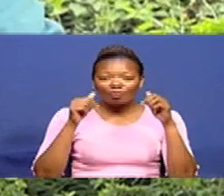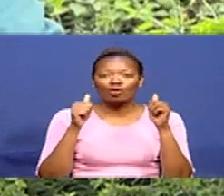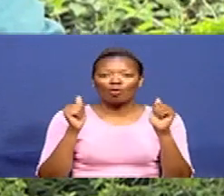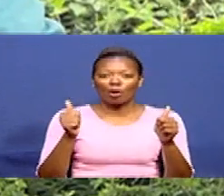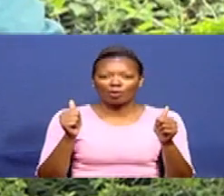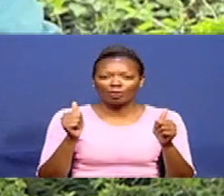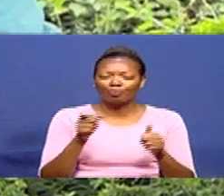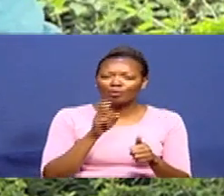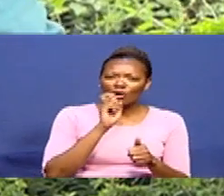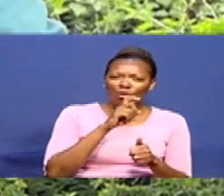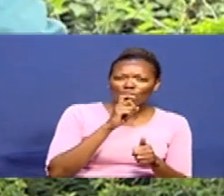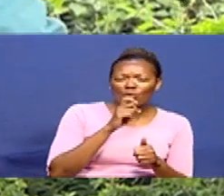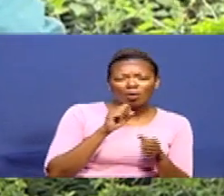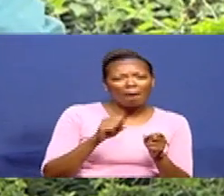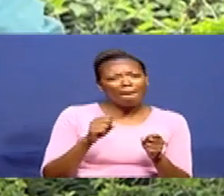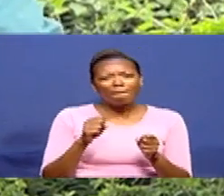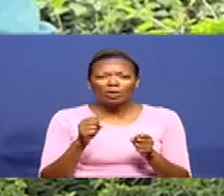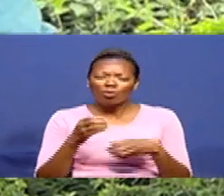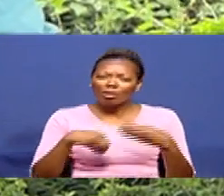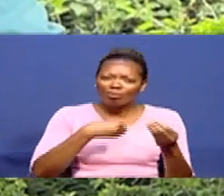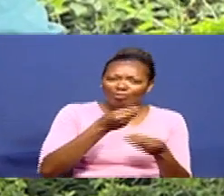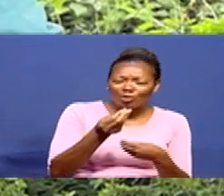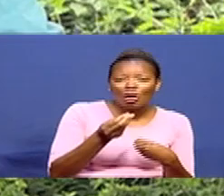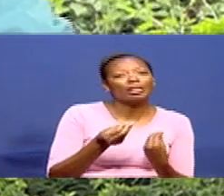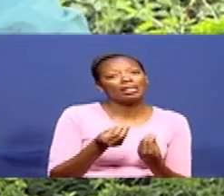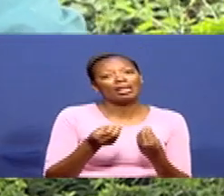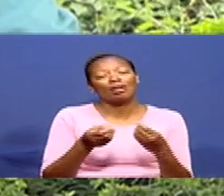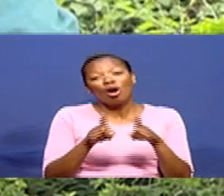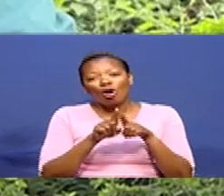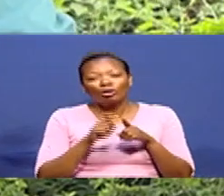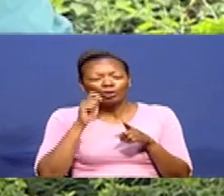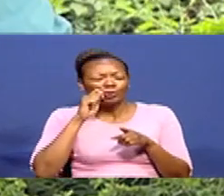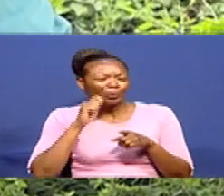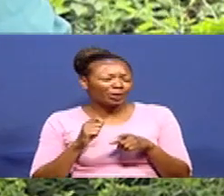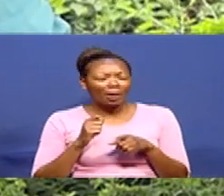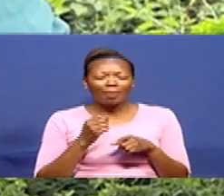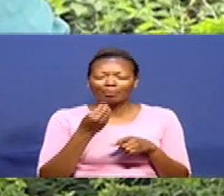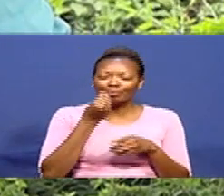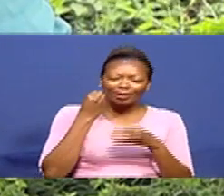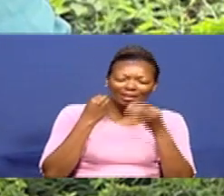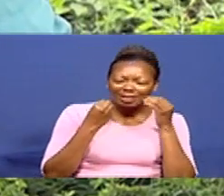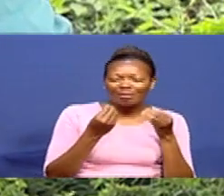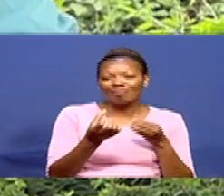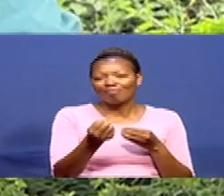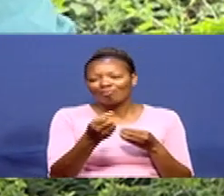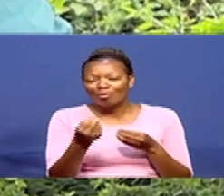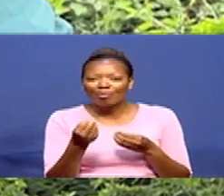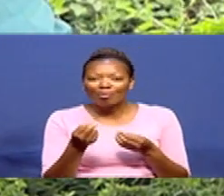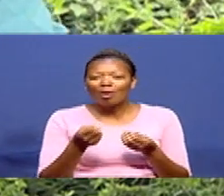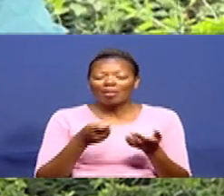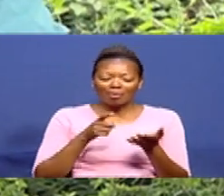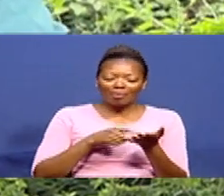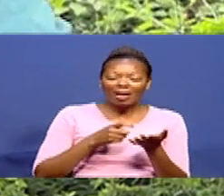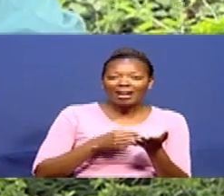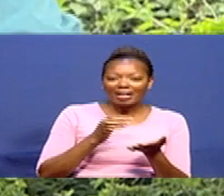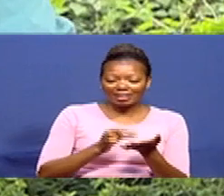kuku unaweza kukila kwa sima au ukipenda ugali, wali, chapati ama ukaikaanga kwa mafuta ama kuichoma na kula kwa